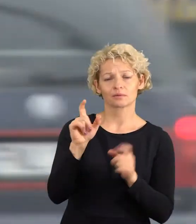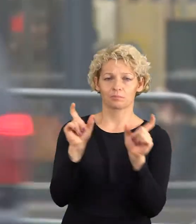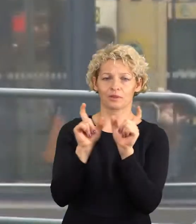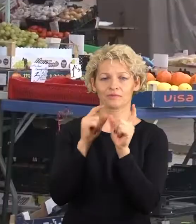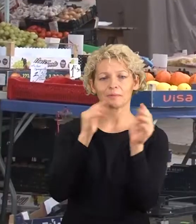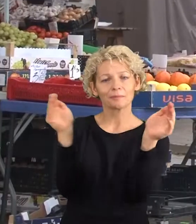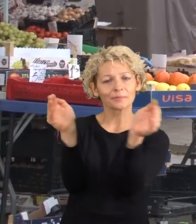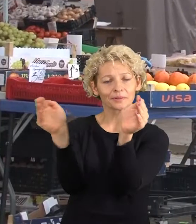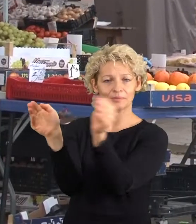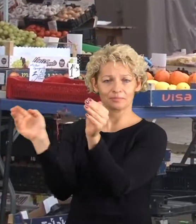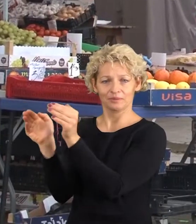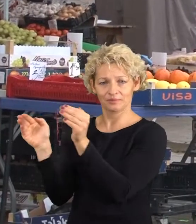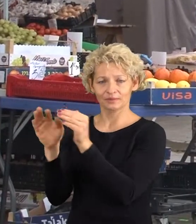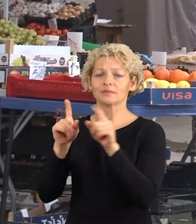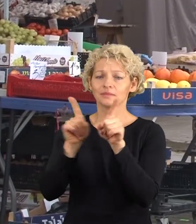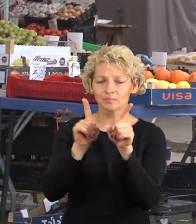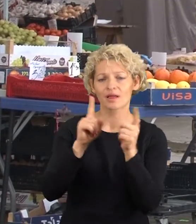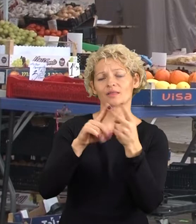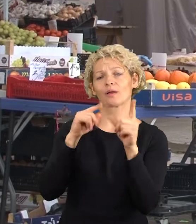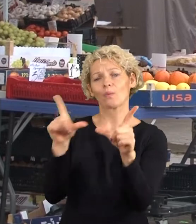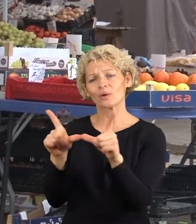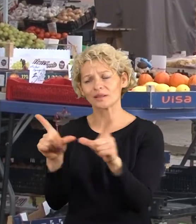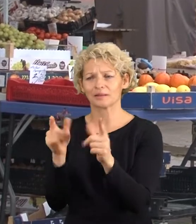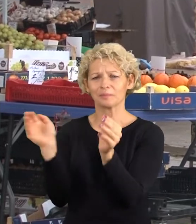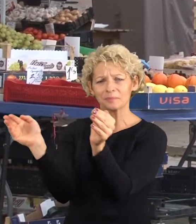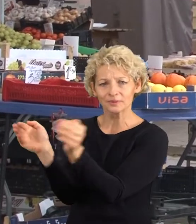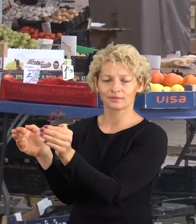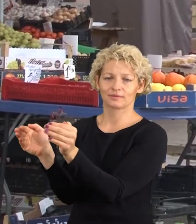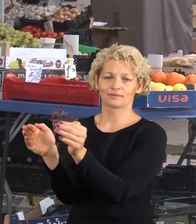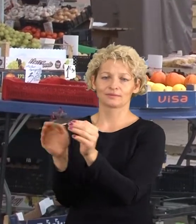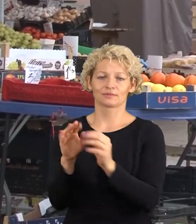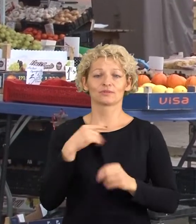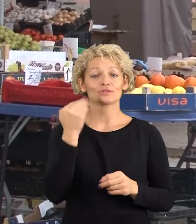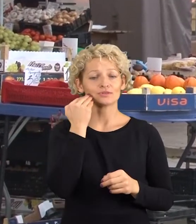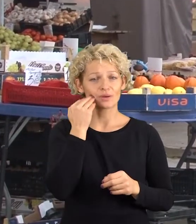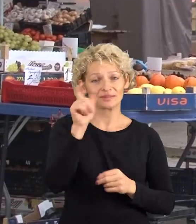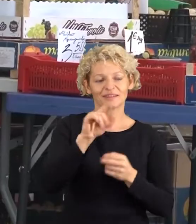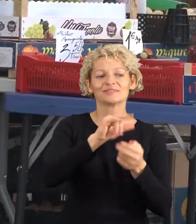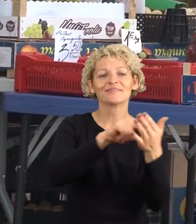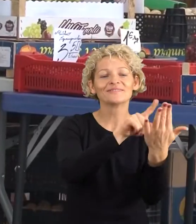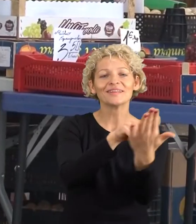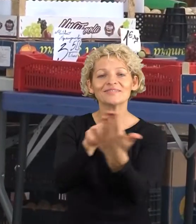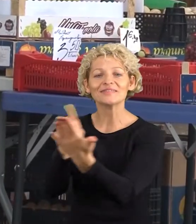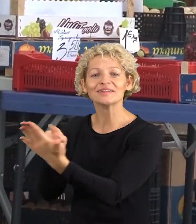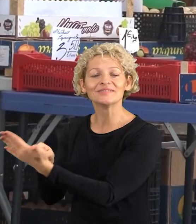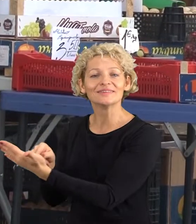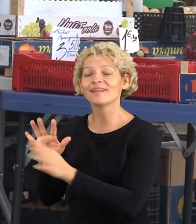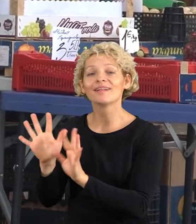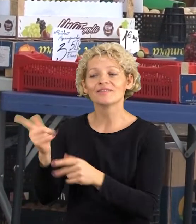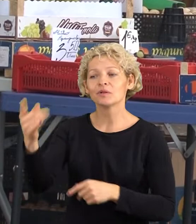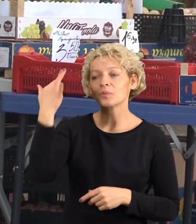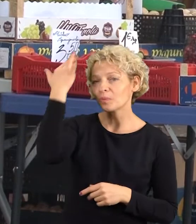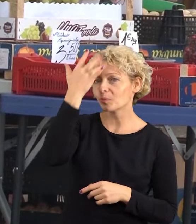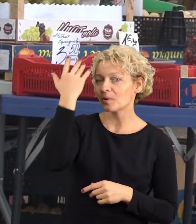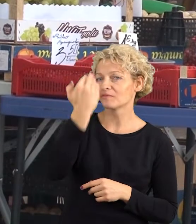ūkininkų parduotuvėse ir tik tam tikrus būtiniausius produktus. Kalbinti šiauliečiai apie šią sistemą dar negirdėjo, tačiau tokią galima